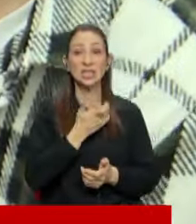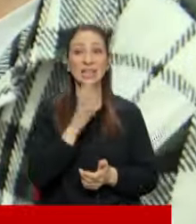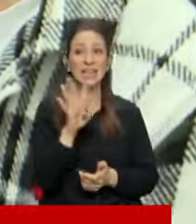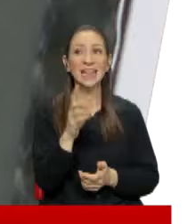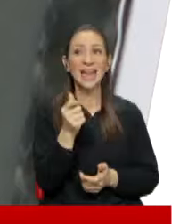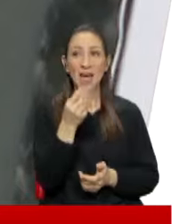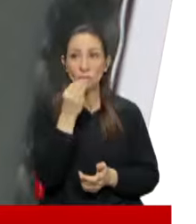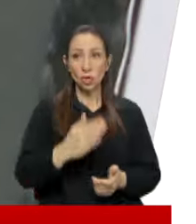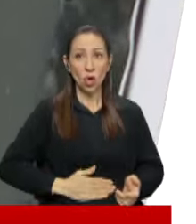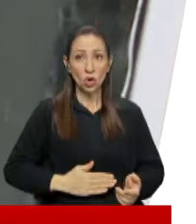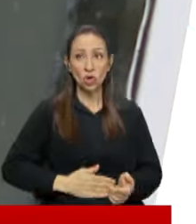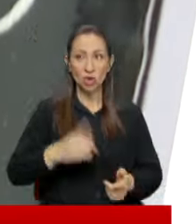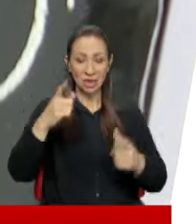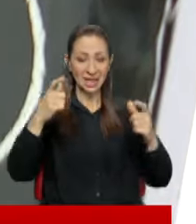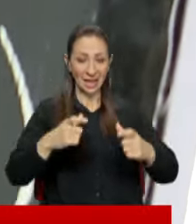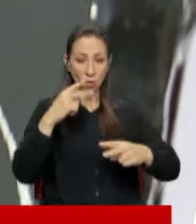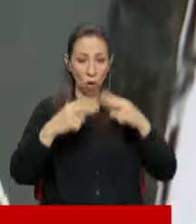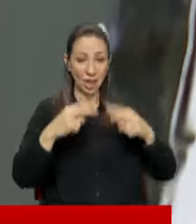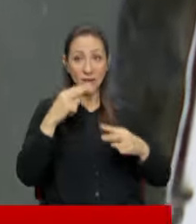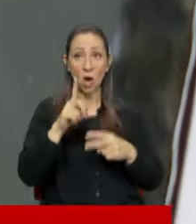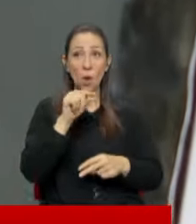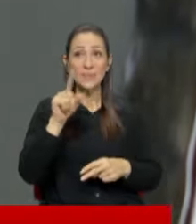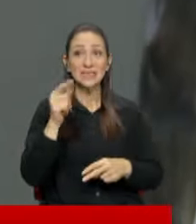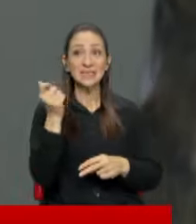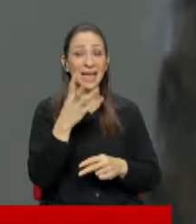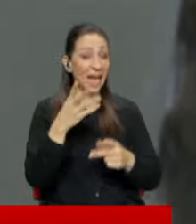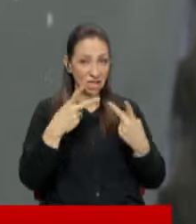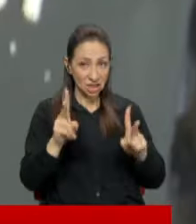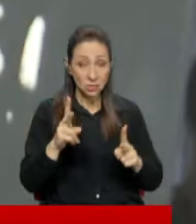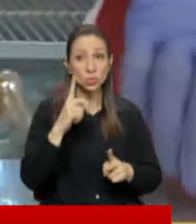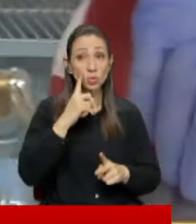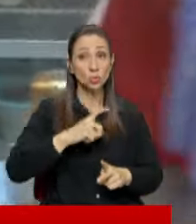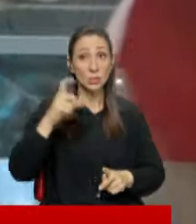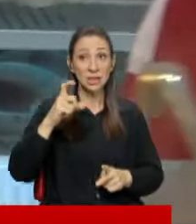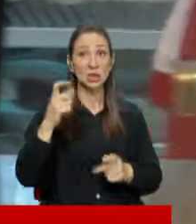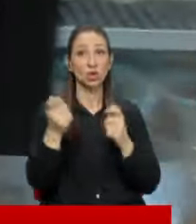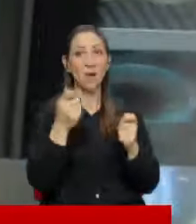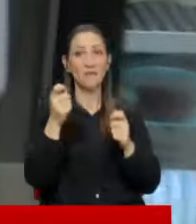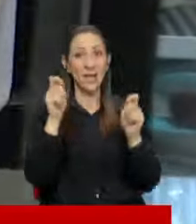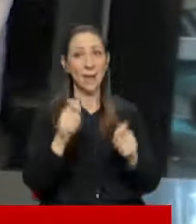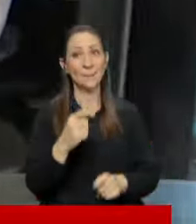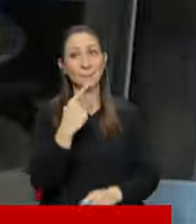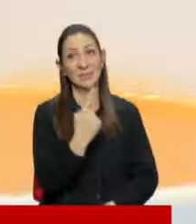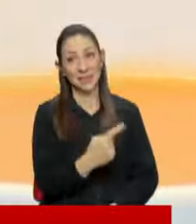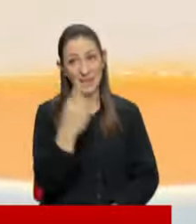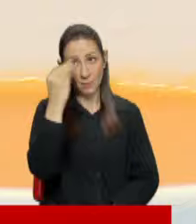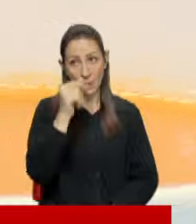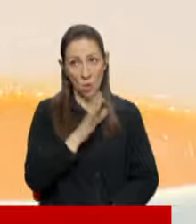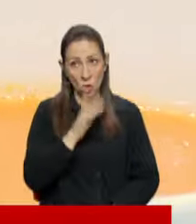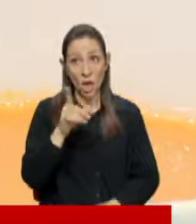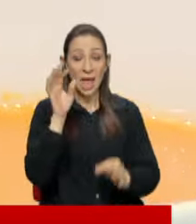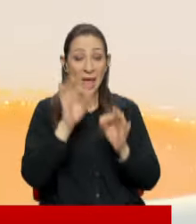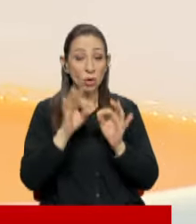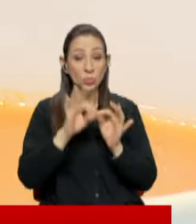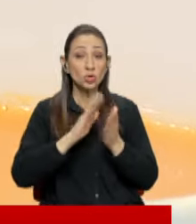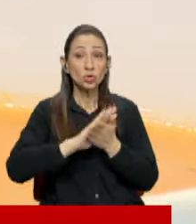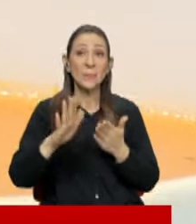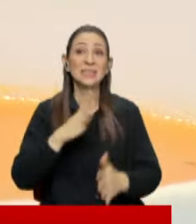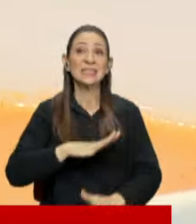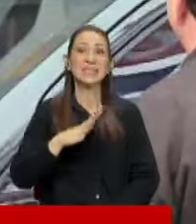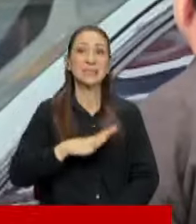liraya karnını doyurabildiği kent lokantalarının 11.sini açarken Cumhurbaşkanı'nı da görevini yapmaya davet etti İmamoğlu. Ekonominin